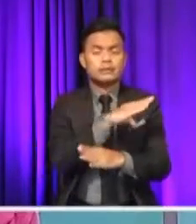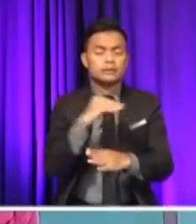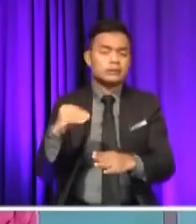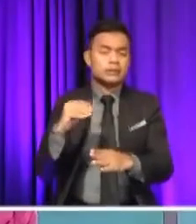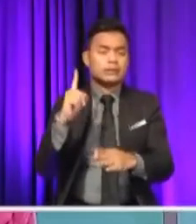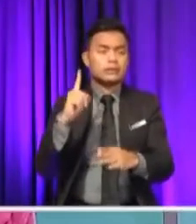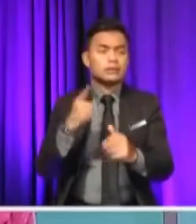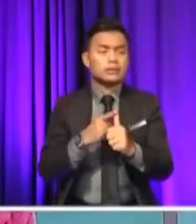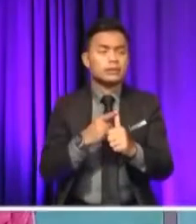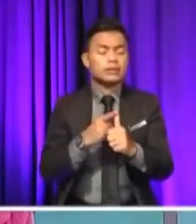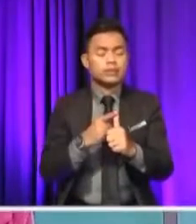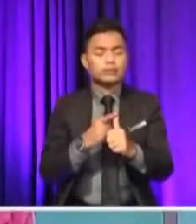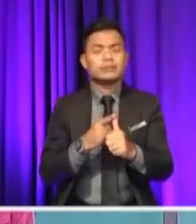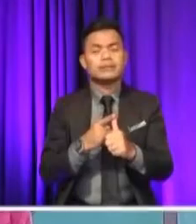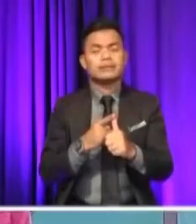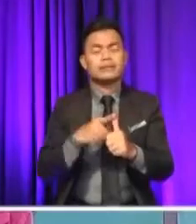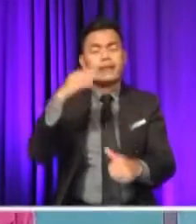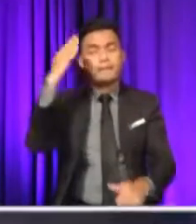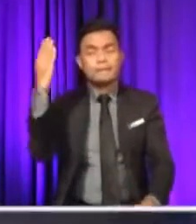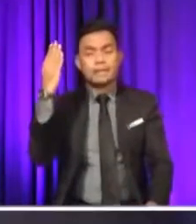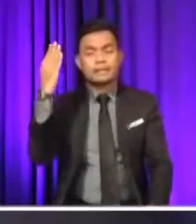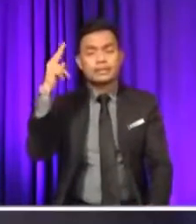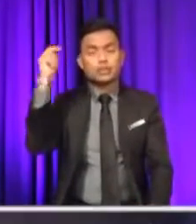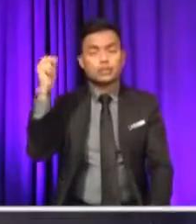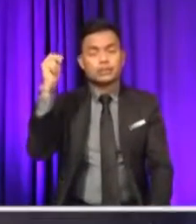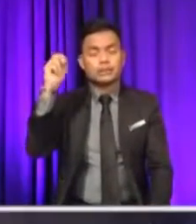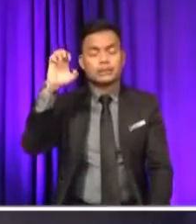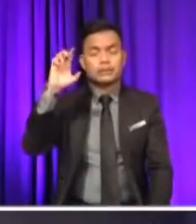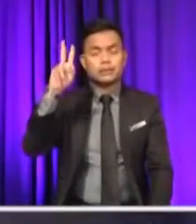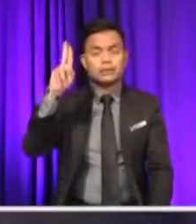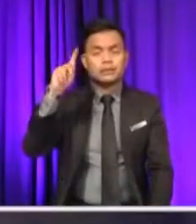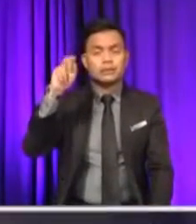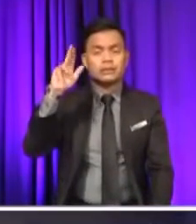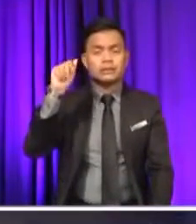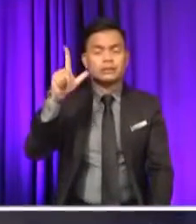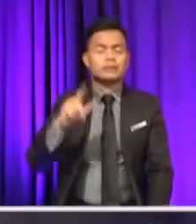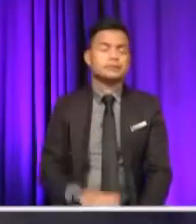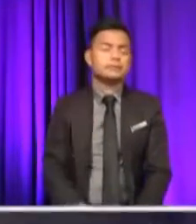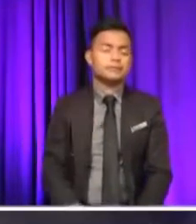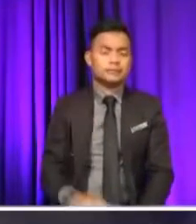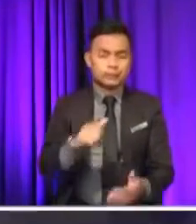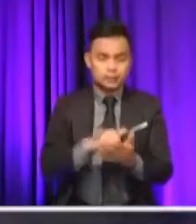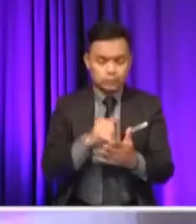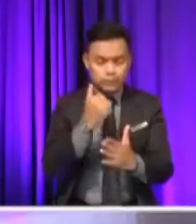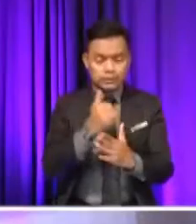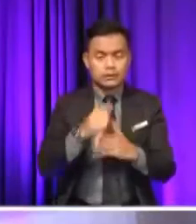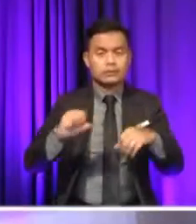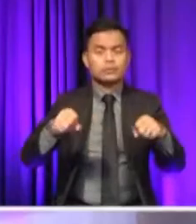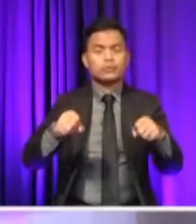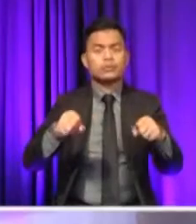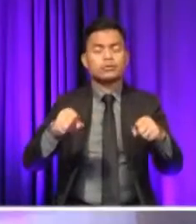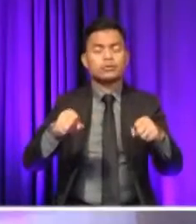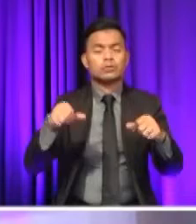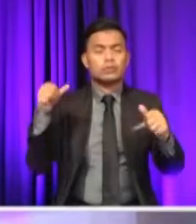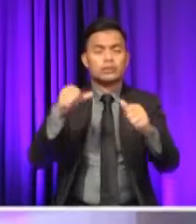satu wayar apa? Neutral. Neutral. Okey, bagus. Okey, baik. Jadi itu antara motor arus dan juga motor